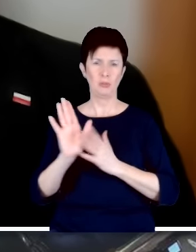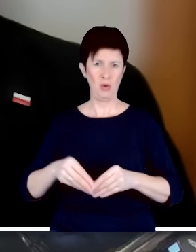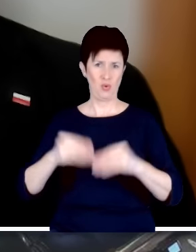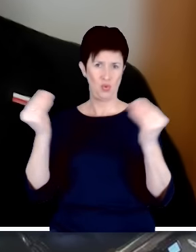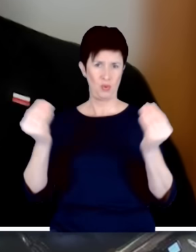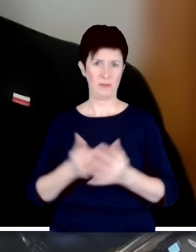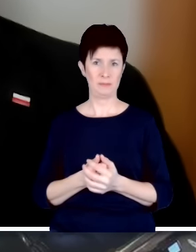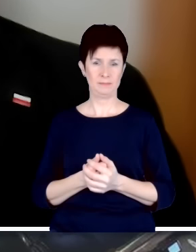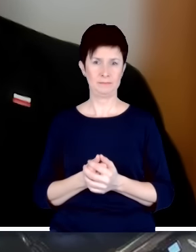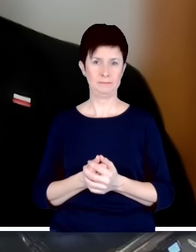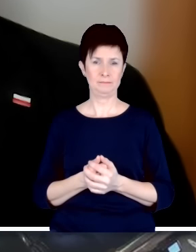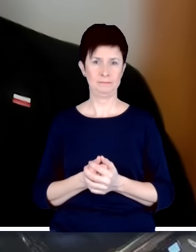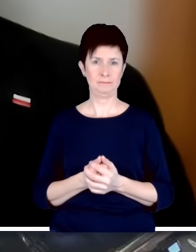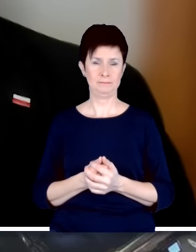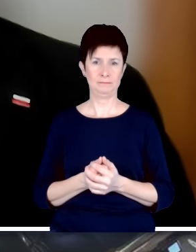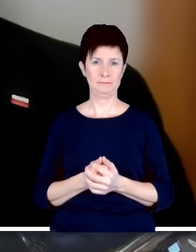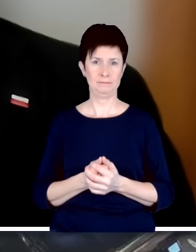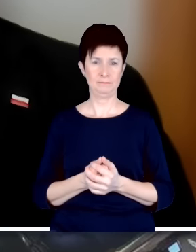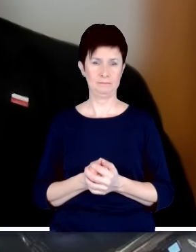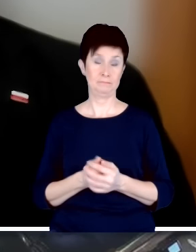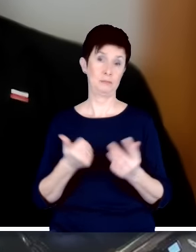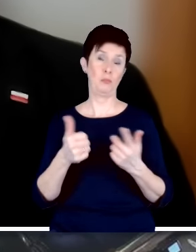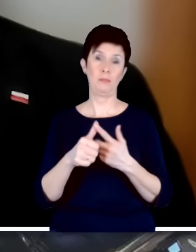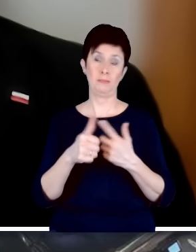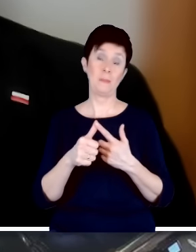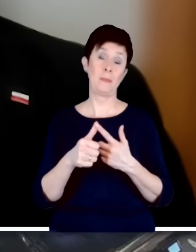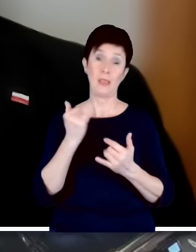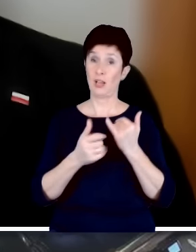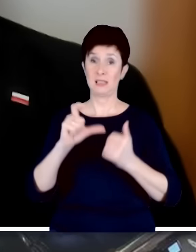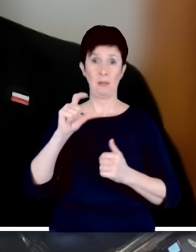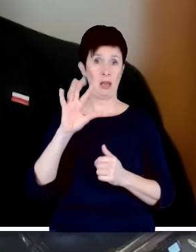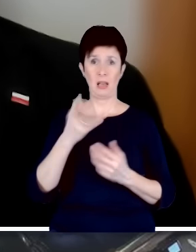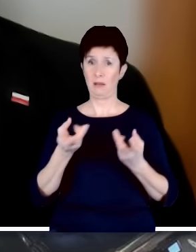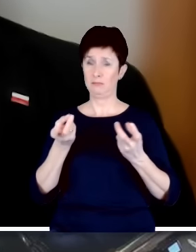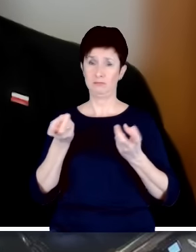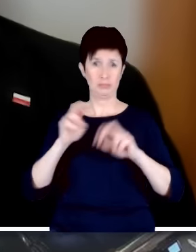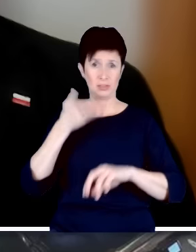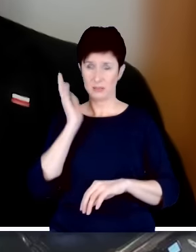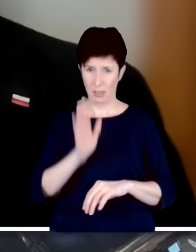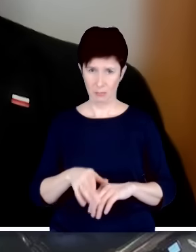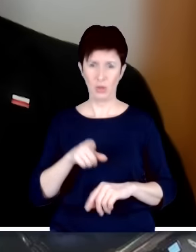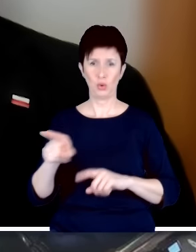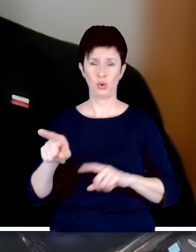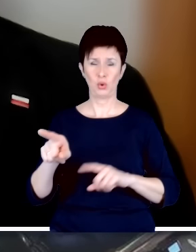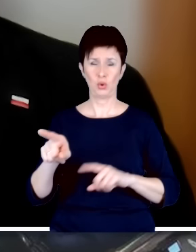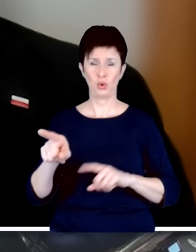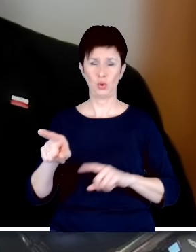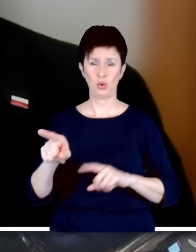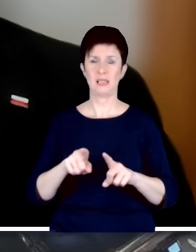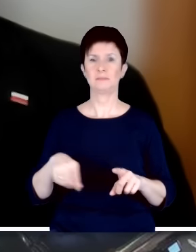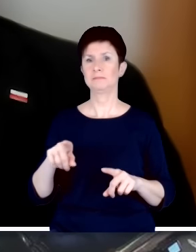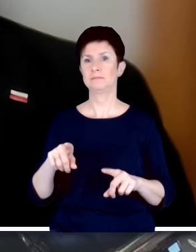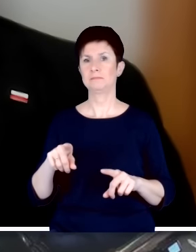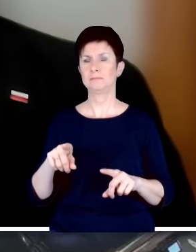Znaczy po pierwsze już tak, że tak powiem na dzień dobry, no stracimy szansę na cały segment rynku tak zwanego pasażera przesiadkowego,